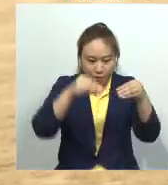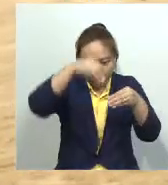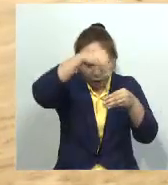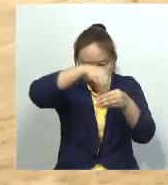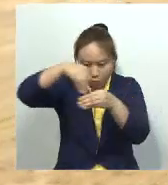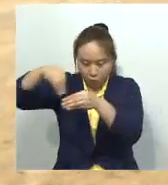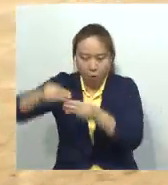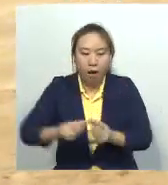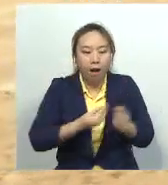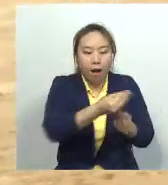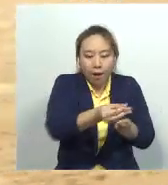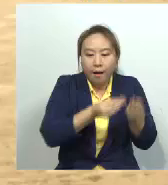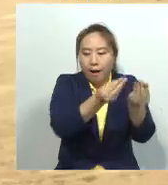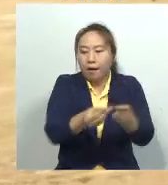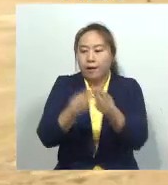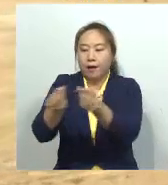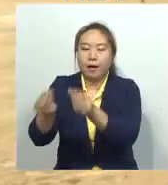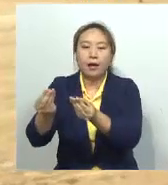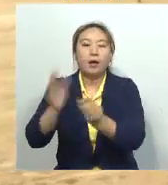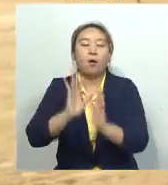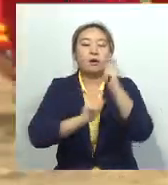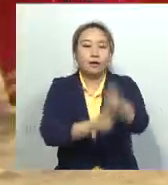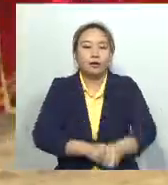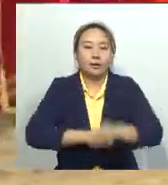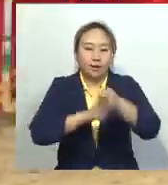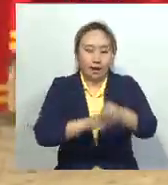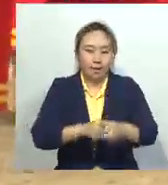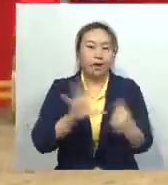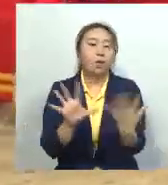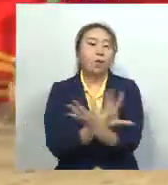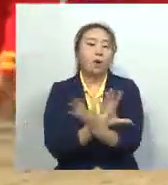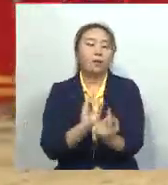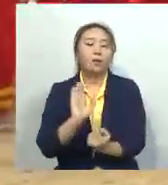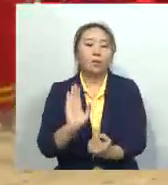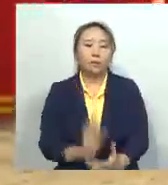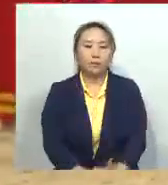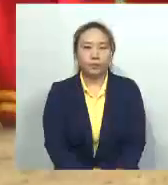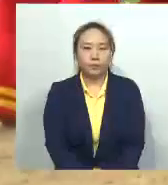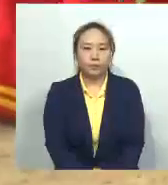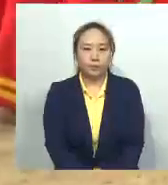กจ่ายเพื่อเป็นมิ่งขวัญและสิริมงคลแก่อาชีพเกษตรกรรมตามประเพณีนิยมครับ